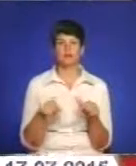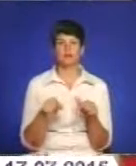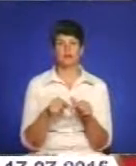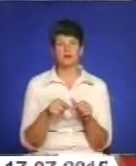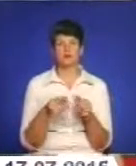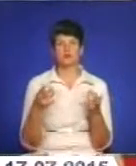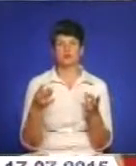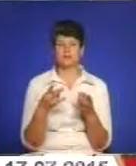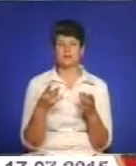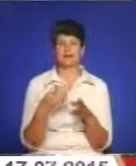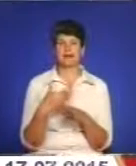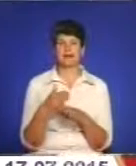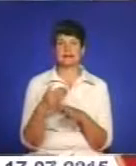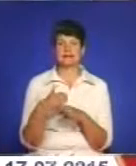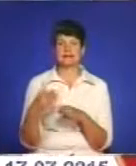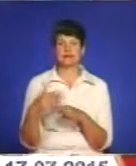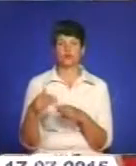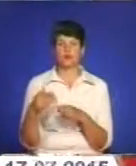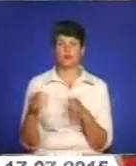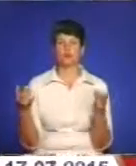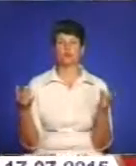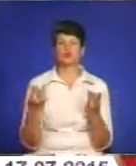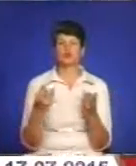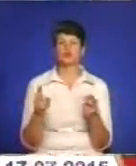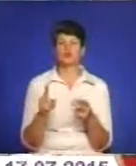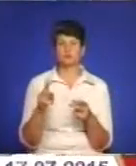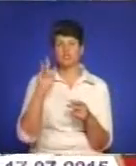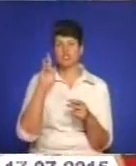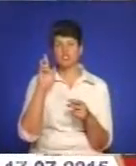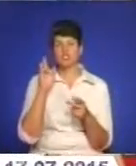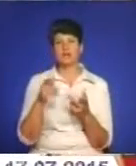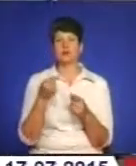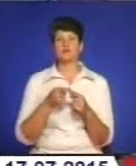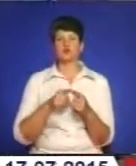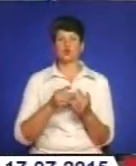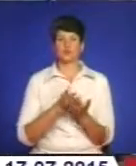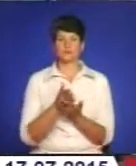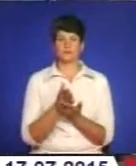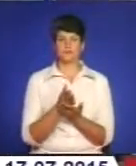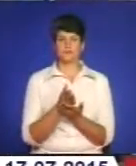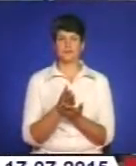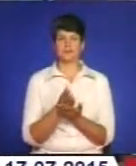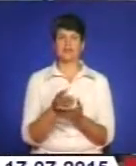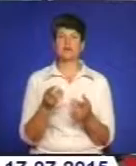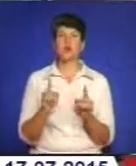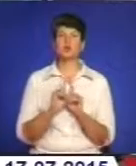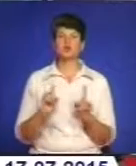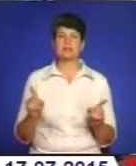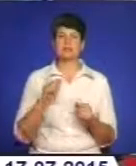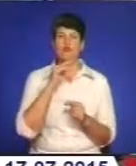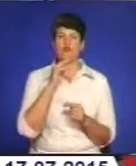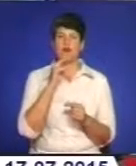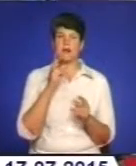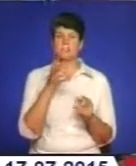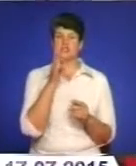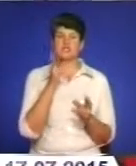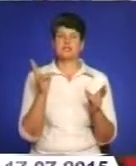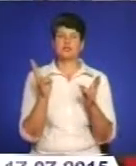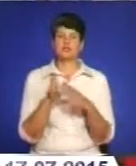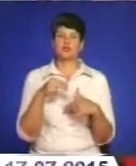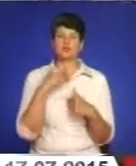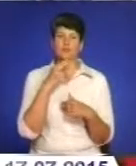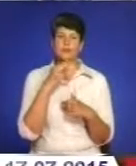потрібне кредитування. Тобто потрібно, щоб держава пішла в тому напрямку. Також особливу увагу під час зустрічі звернули на